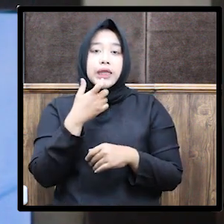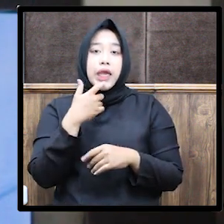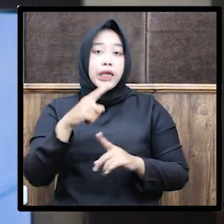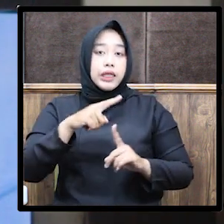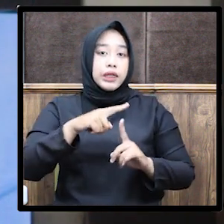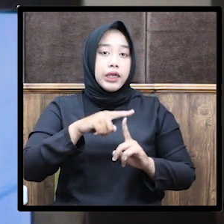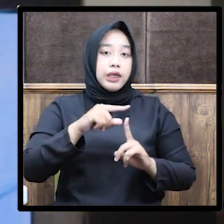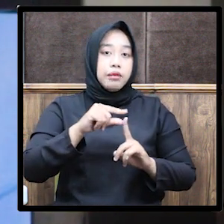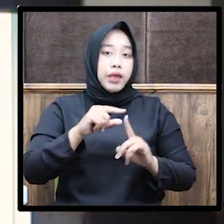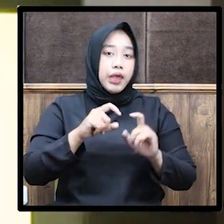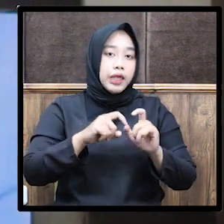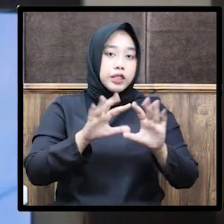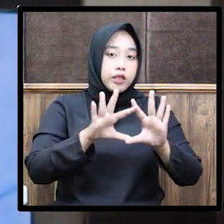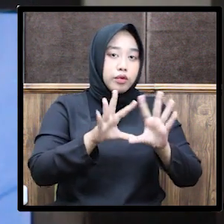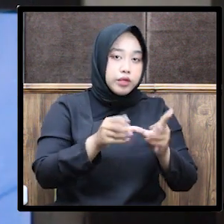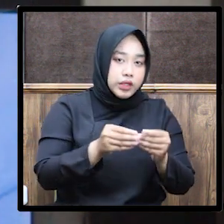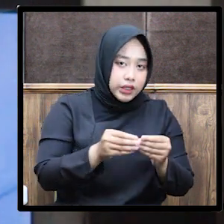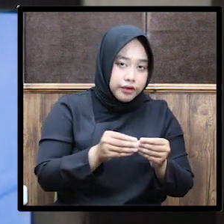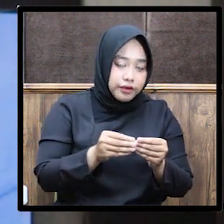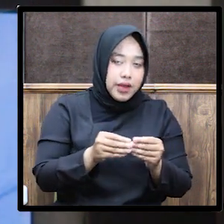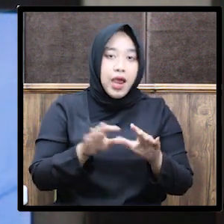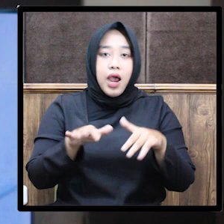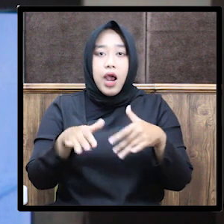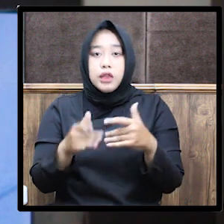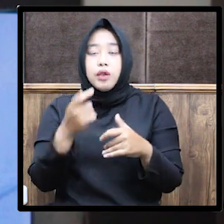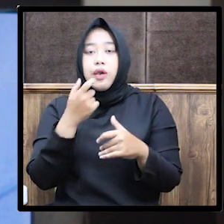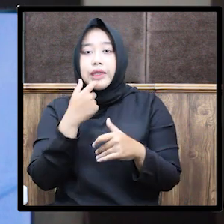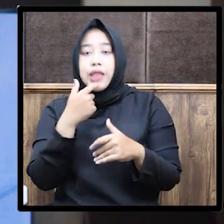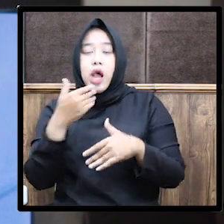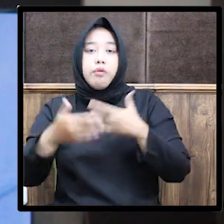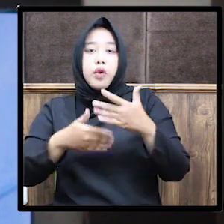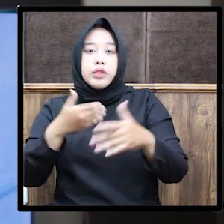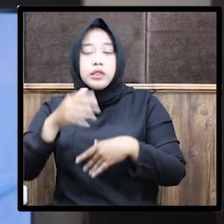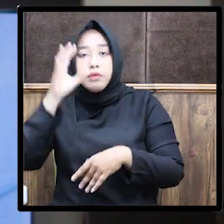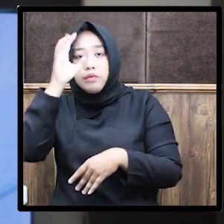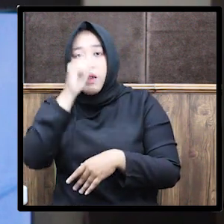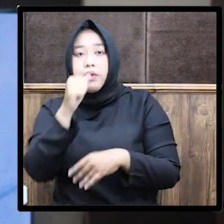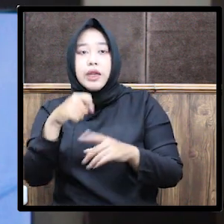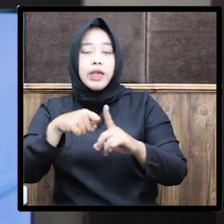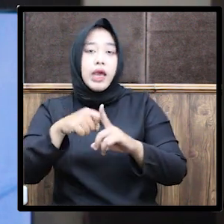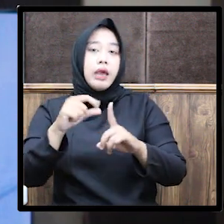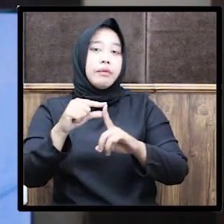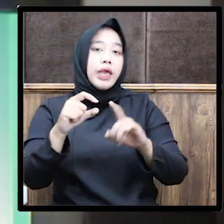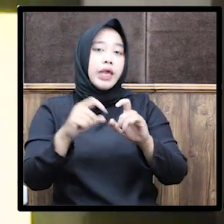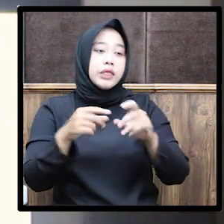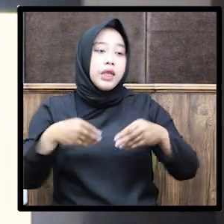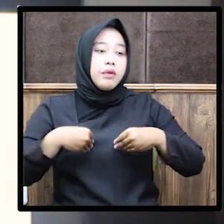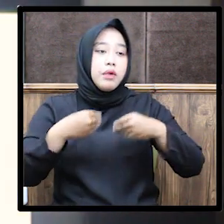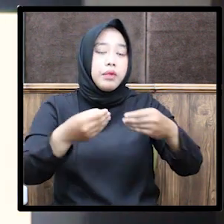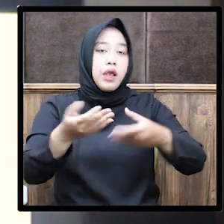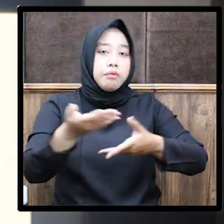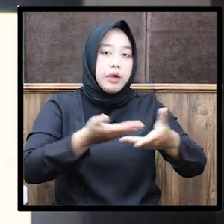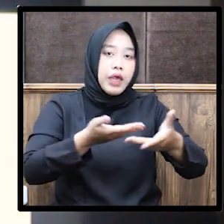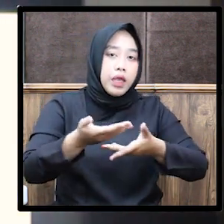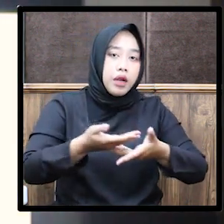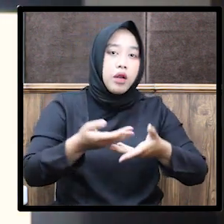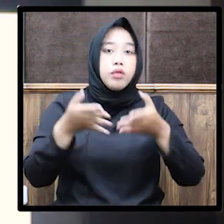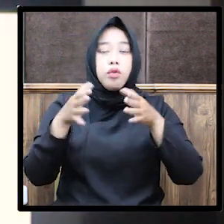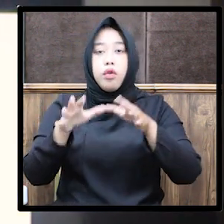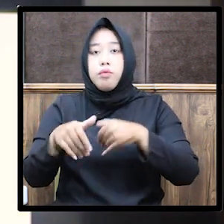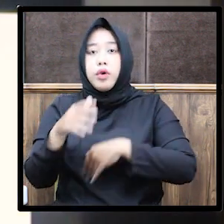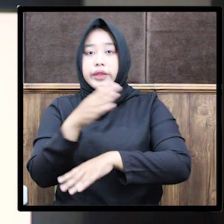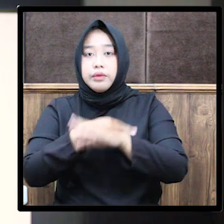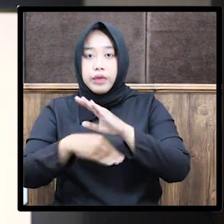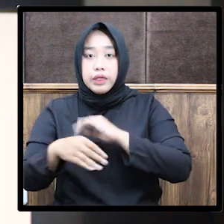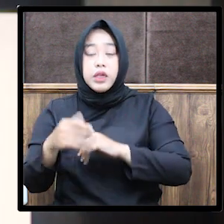TPS inklusinya maupun bagaimana pemahaman KPPS dalam melayani teman-teman disabilitas. Itu yang kemudian akan kami lakukan,